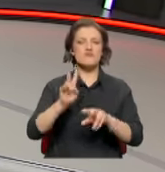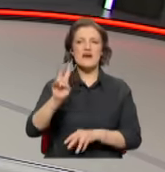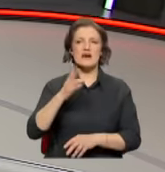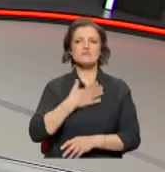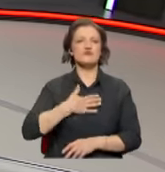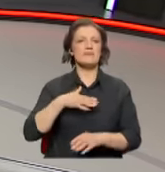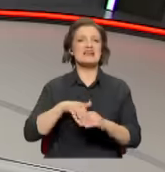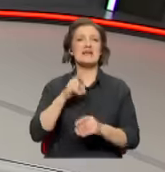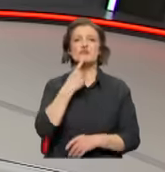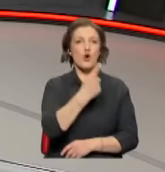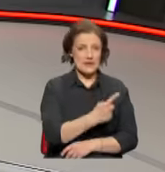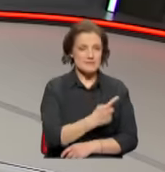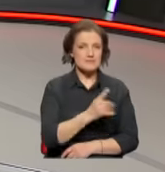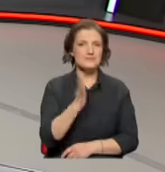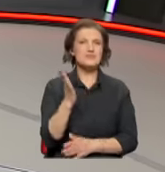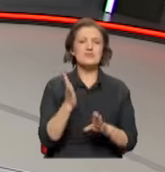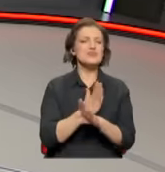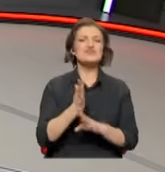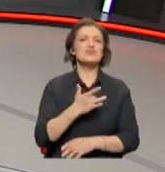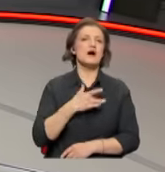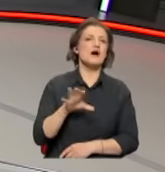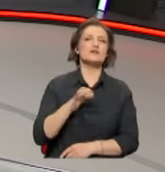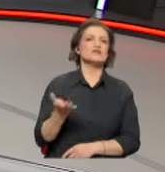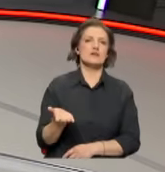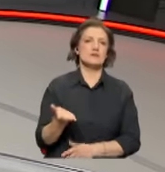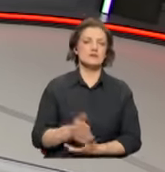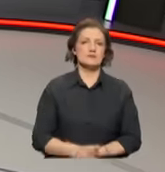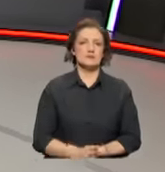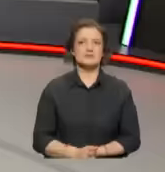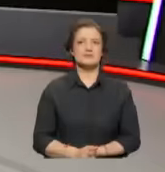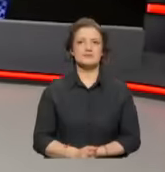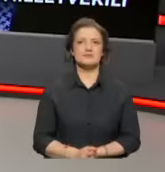Bursa Milletvekili, o da diyor ki, niye sızlasın ki?